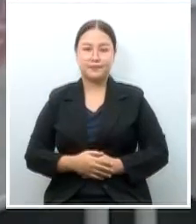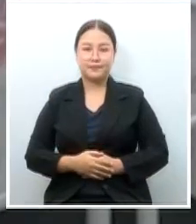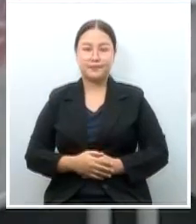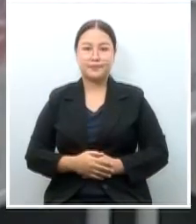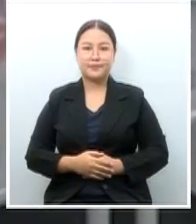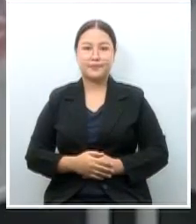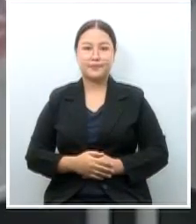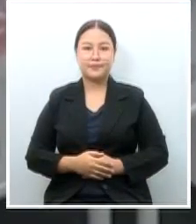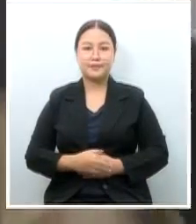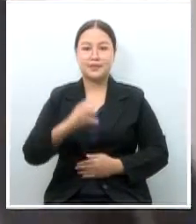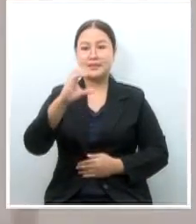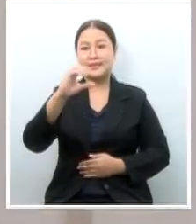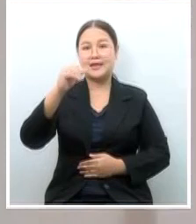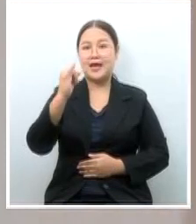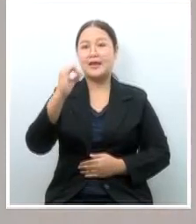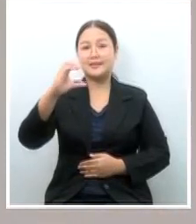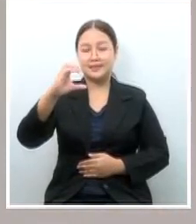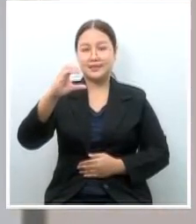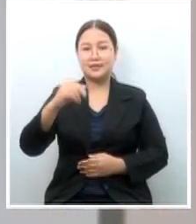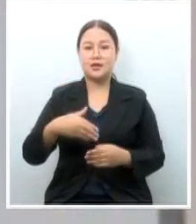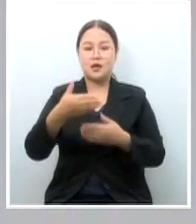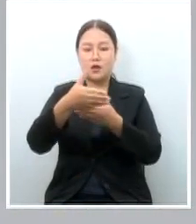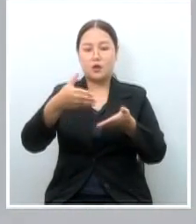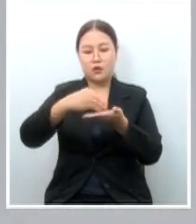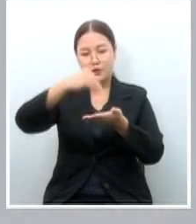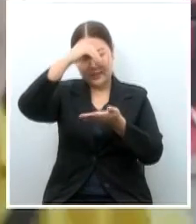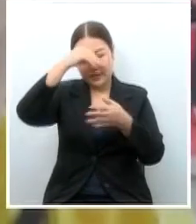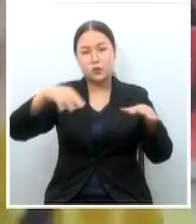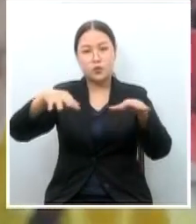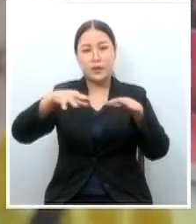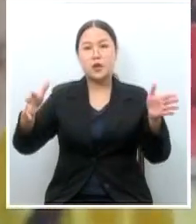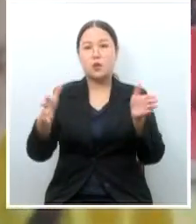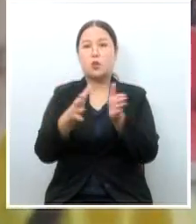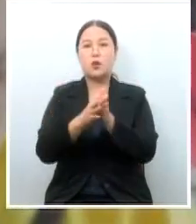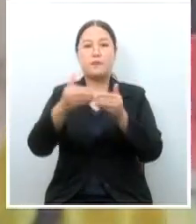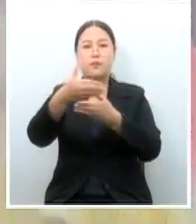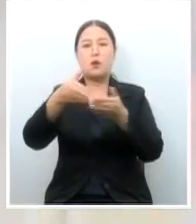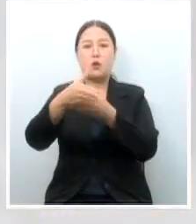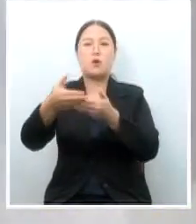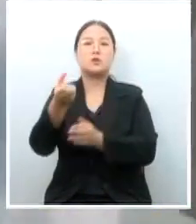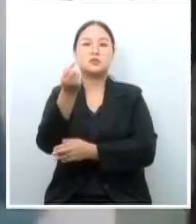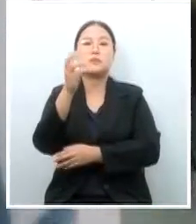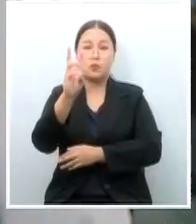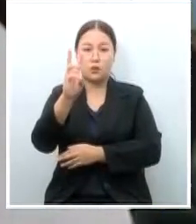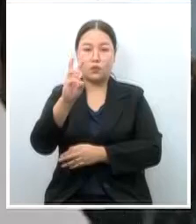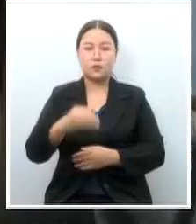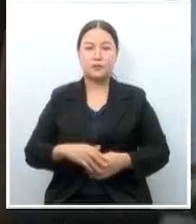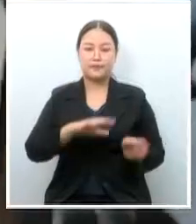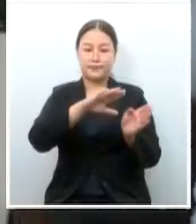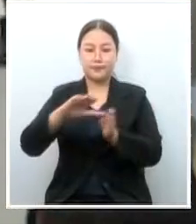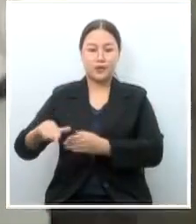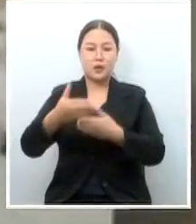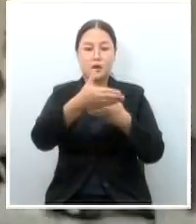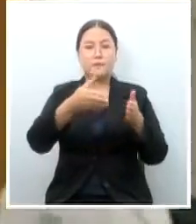รือ CIC และห้องเรียนทั่วไปรวมทั้งหมด16ห้องเรียนระดับชั้นมัธยมศึกษาตอนปล